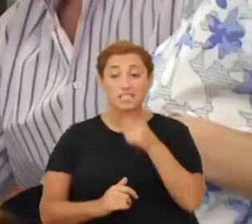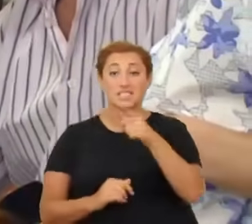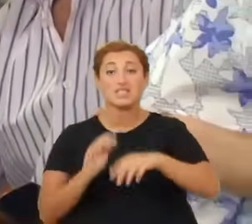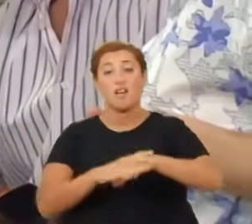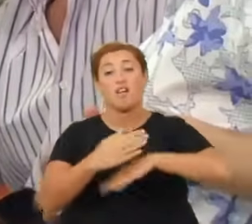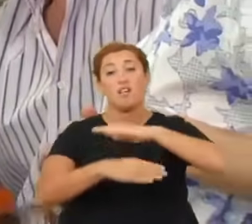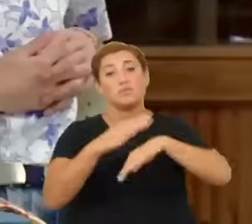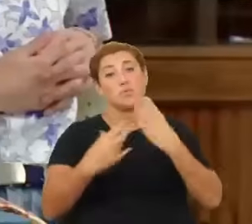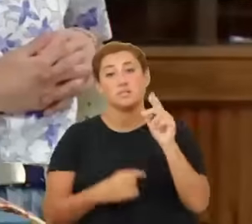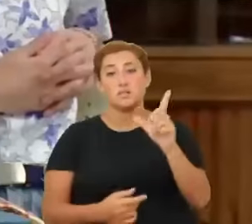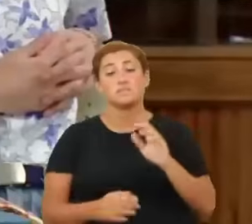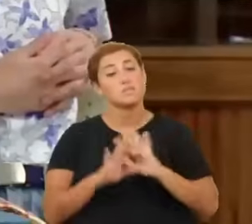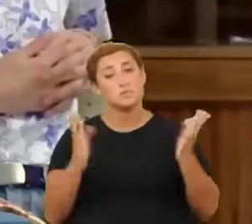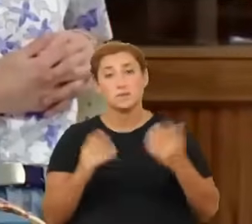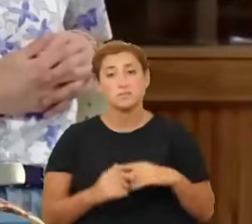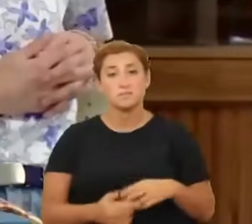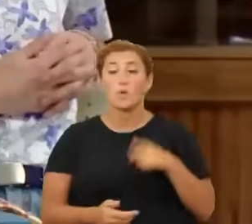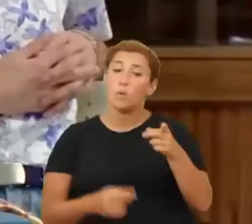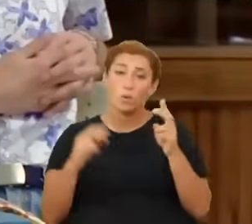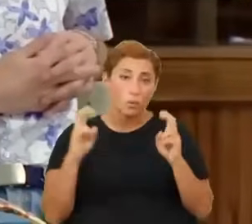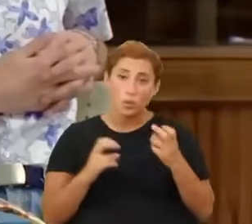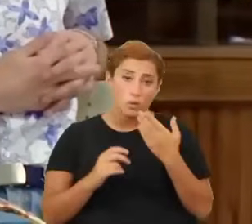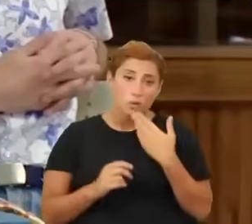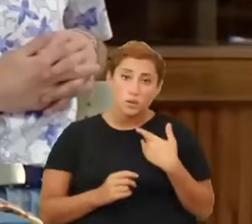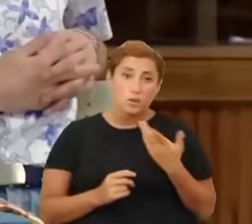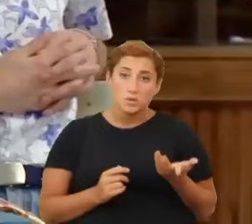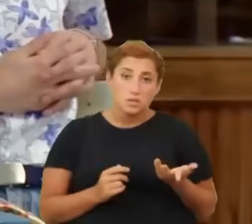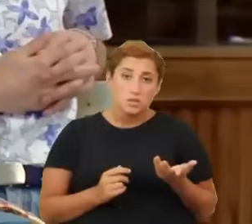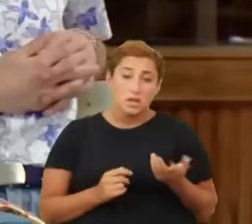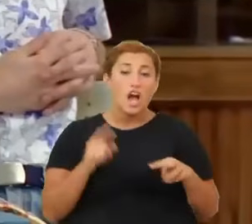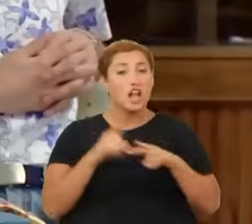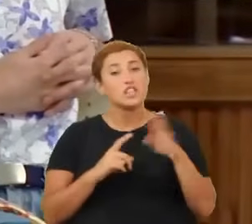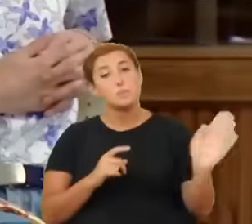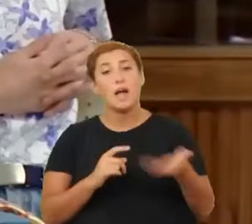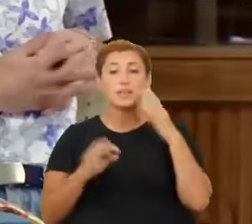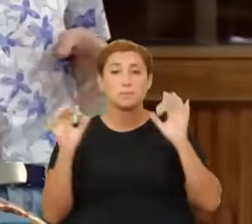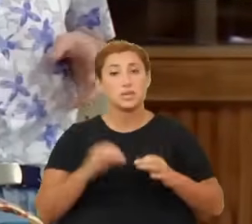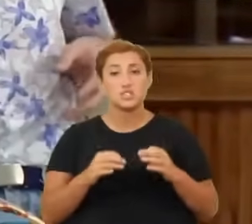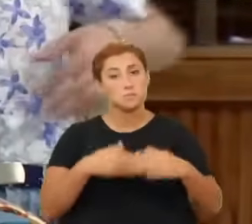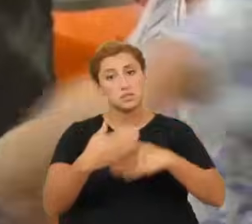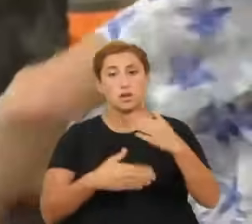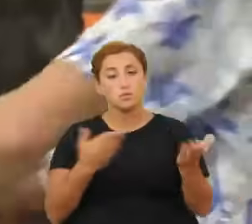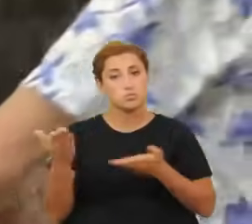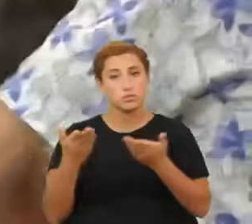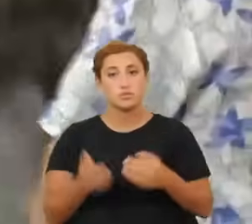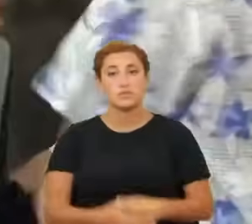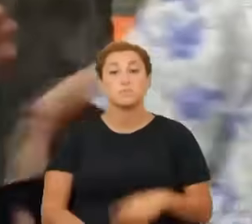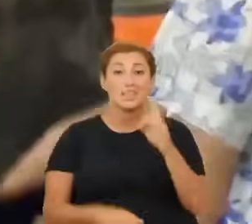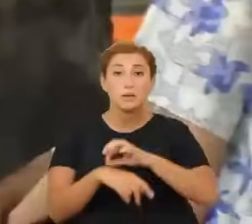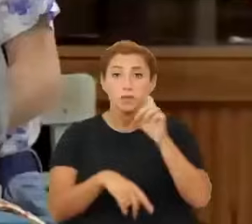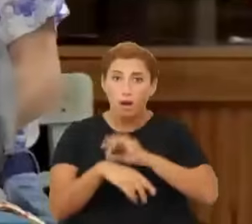sizin ayağınızı alçıya alacağız. Tamam. Madem öyle Ali'cim hadi başlayalım sar. Buyurun ha.